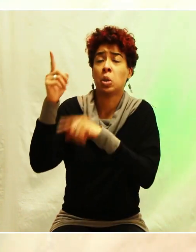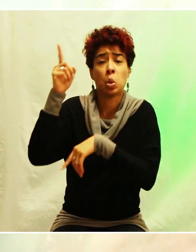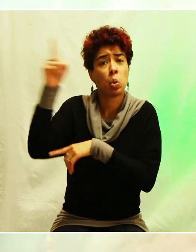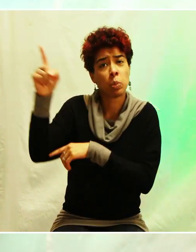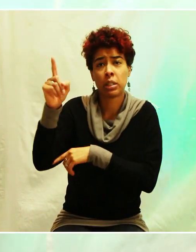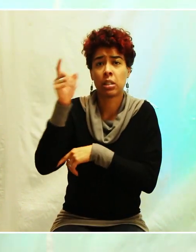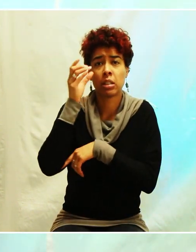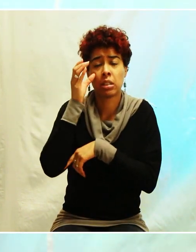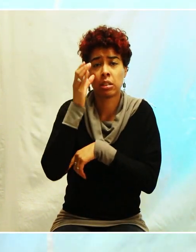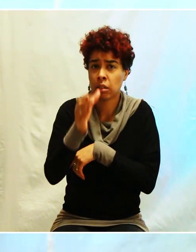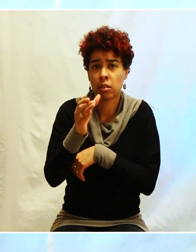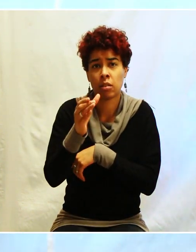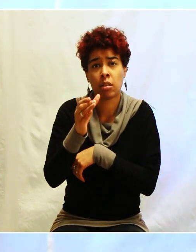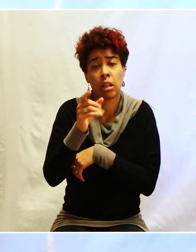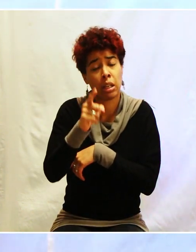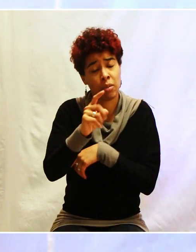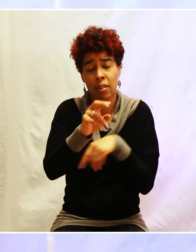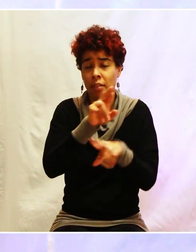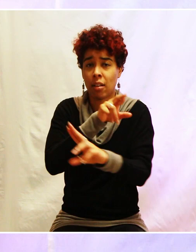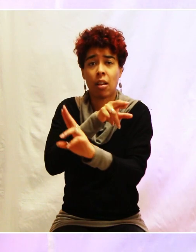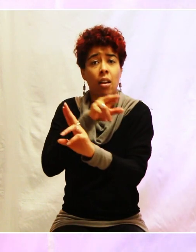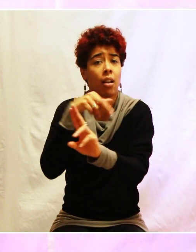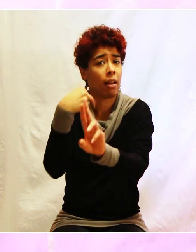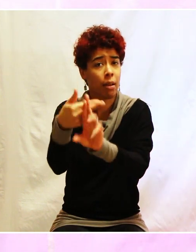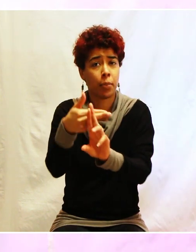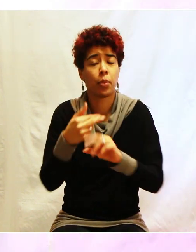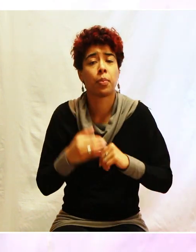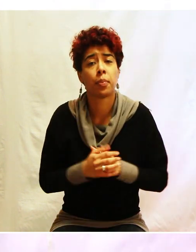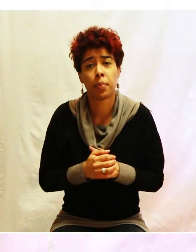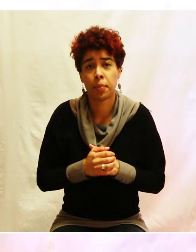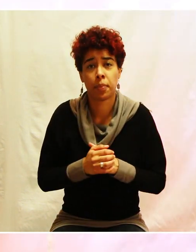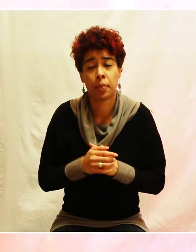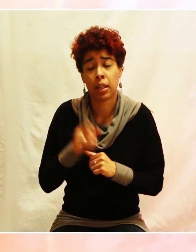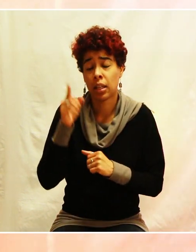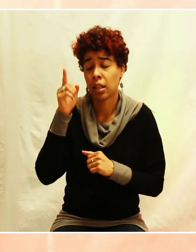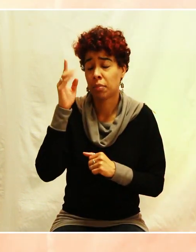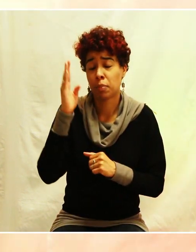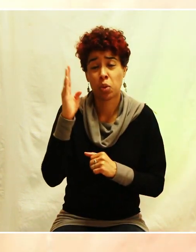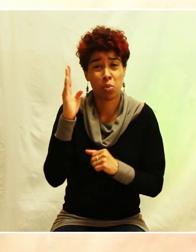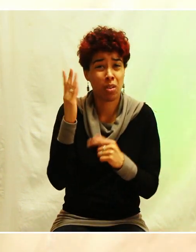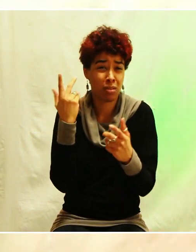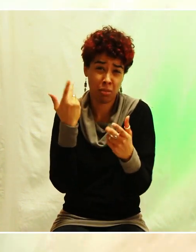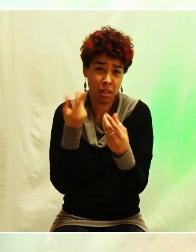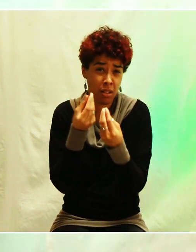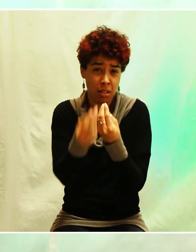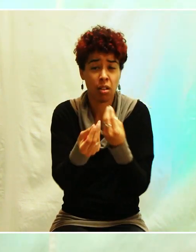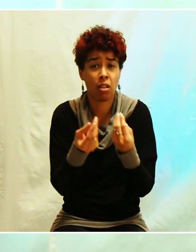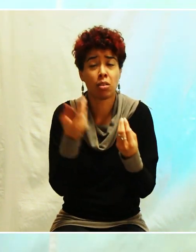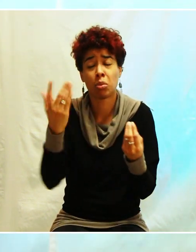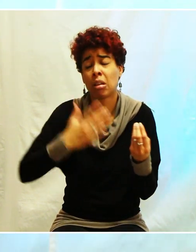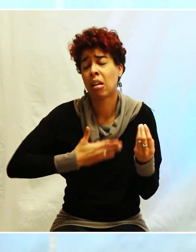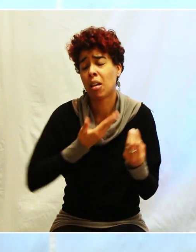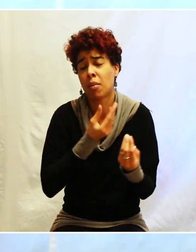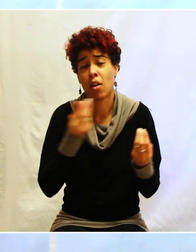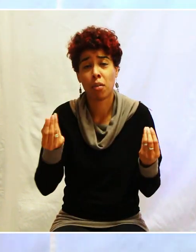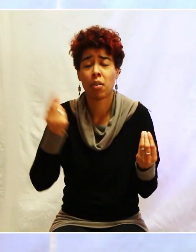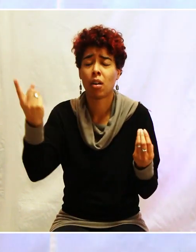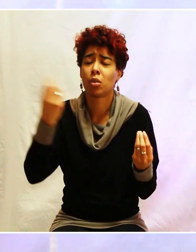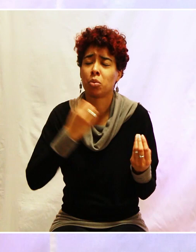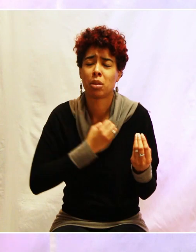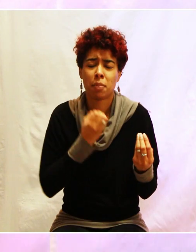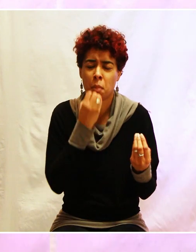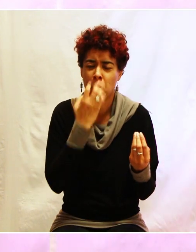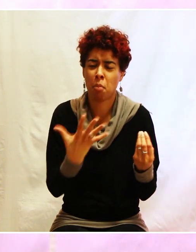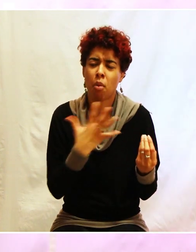t'entend et il répondra à tes besoins. Il est celui qui aime ses enfants et il est plein de bonté. N'en